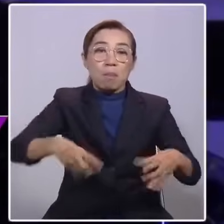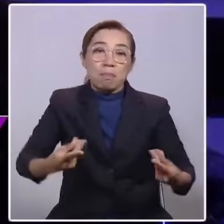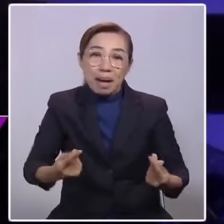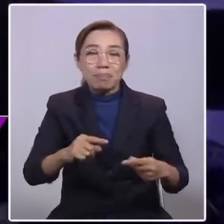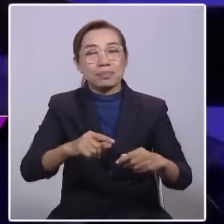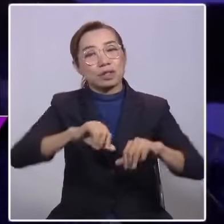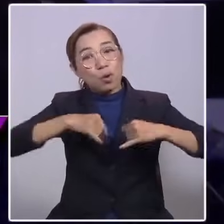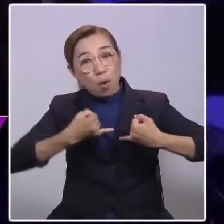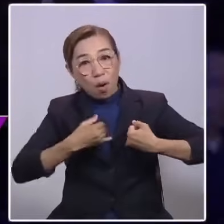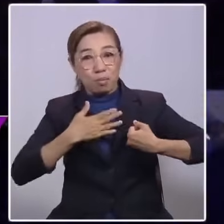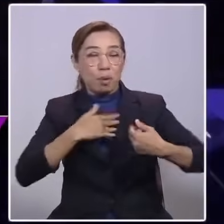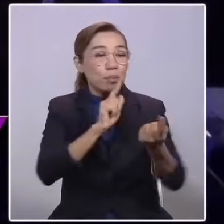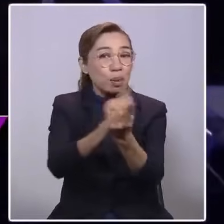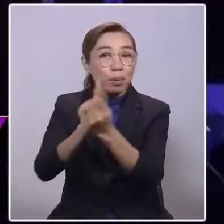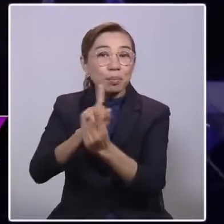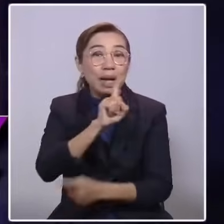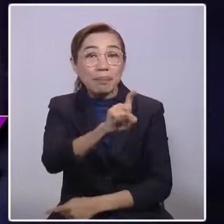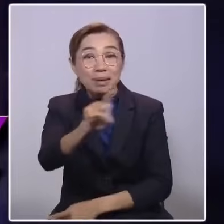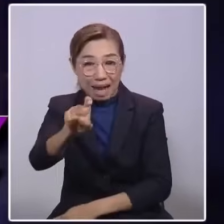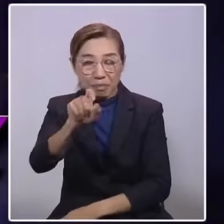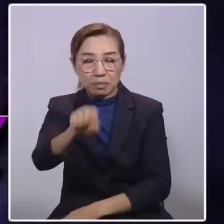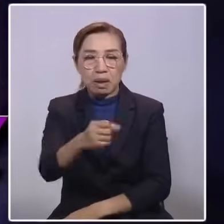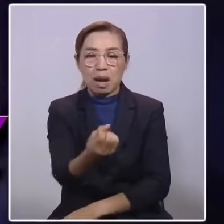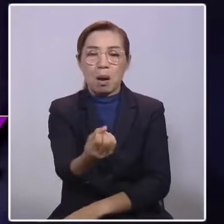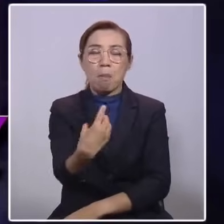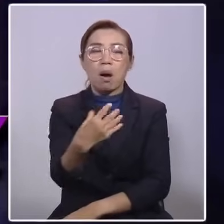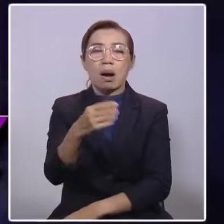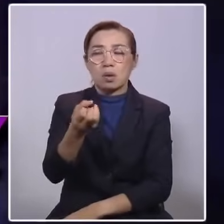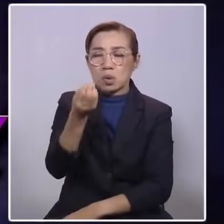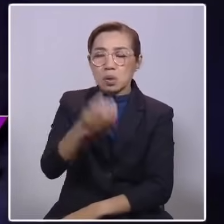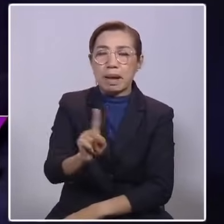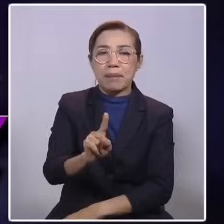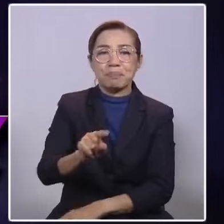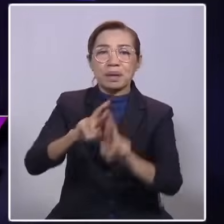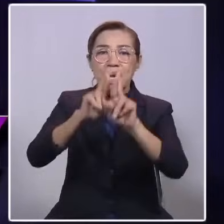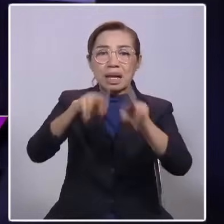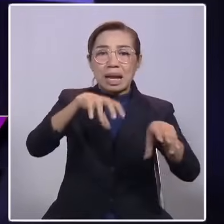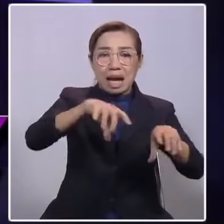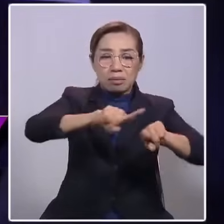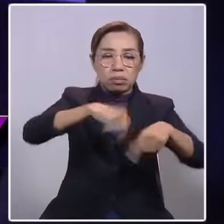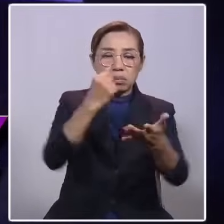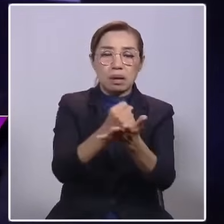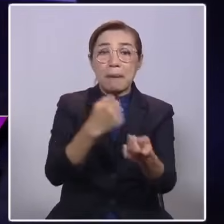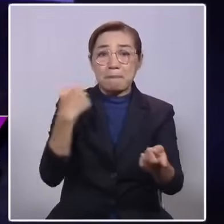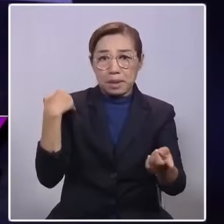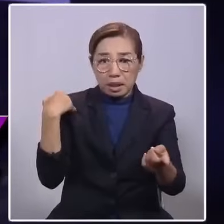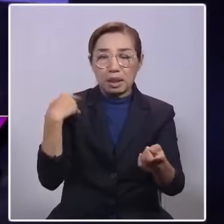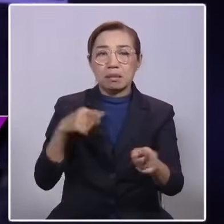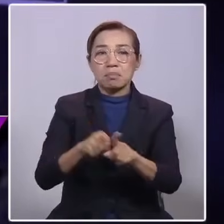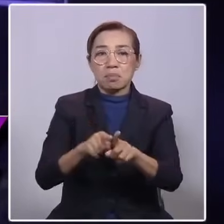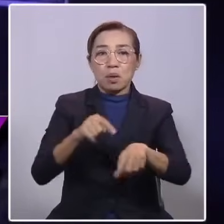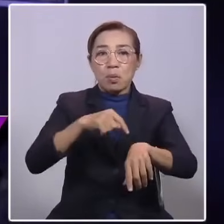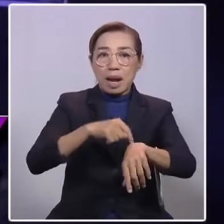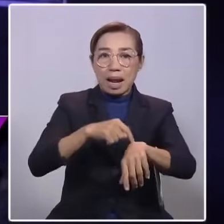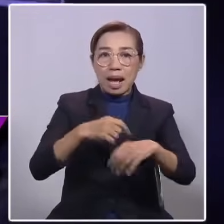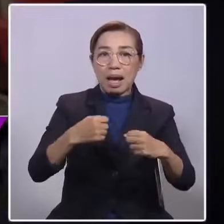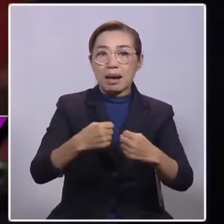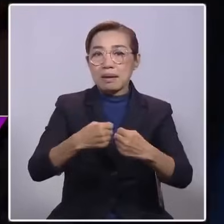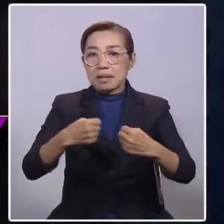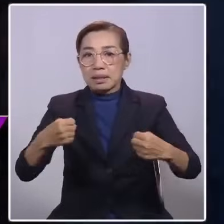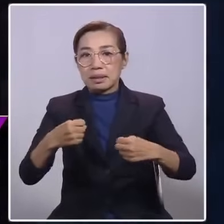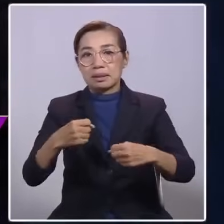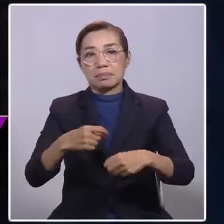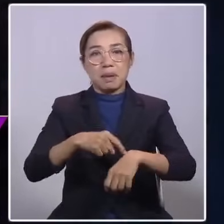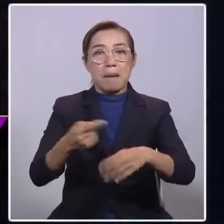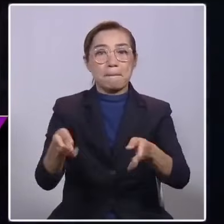เอ่อด้านการท่องเที่ยวของเชียงใหม่เบอกว่าส่วนใหญ่เนี่ยร้านค้าที่เขามีใบอนุญาตเนี่ที่สามารถขยับขยายเวลาเปิดได้ถึง